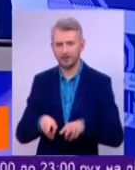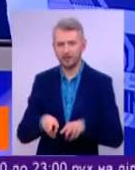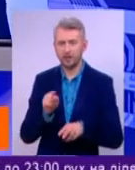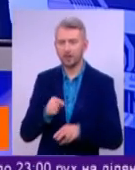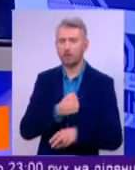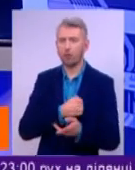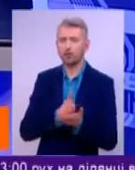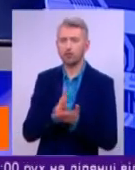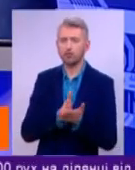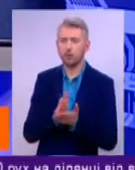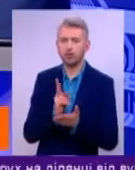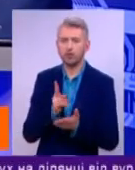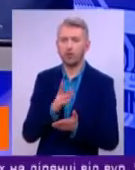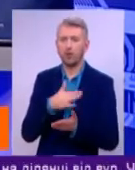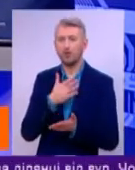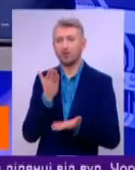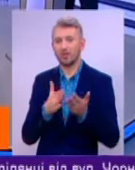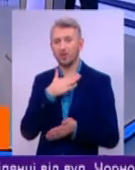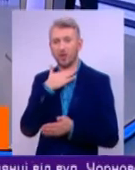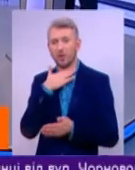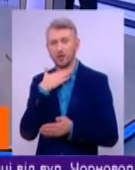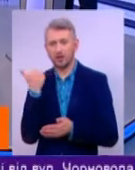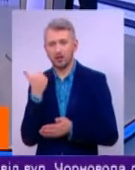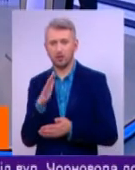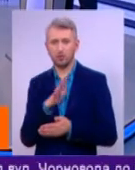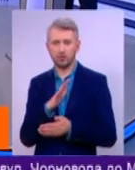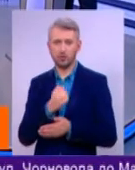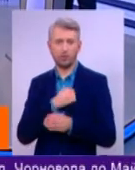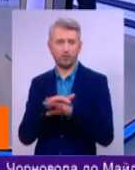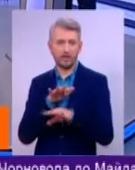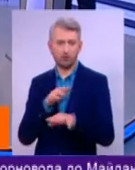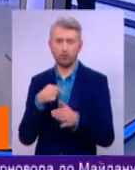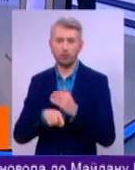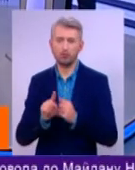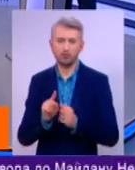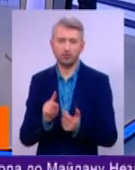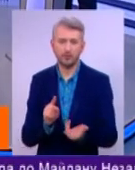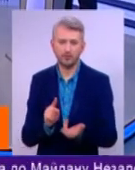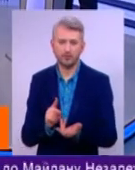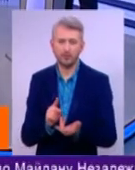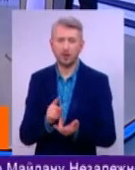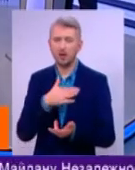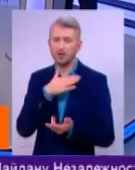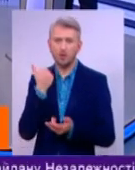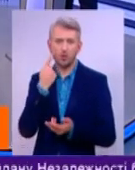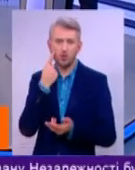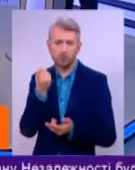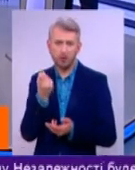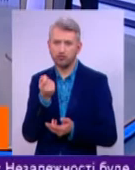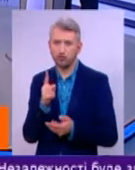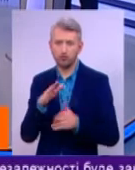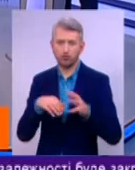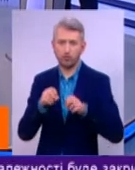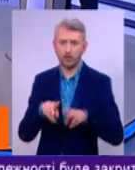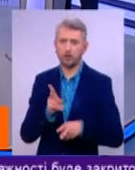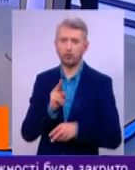тих військовослужбовців, які і не хотіли, можливо, бути у війську. Тому що, ну, не хочу образити жодну з професій, там